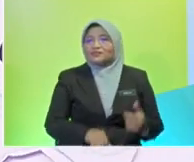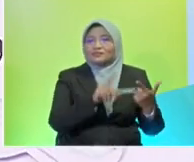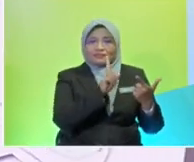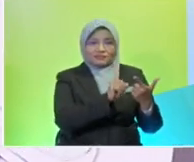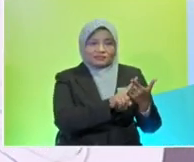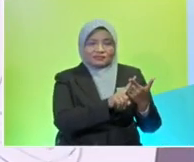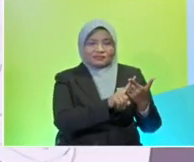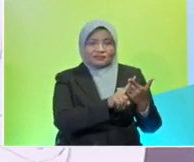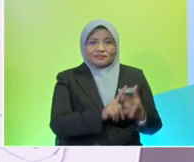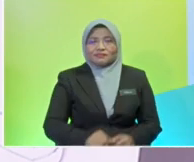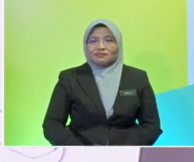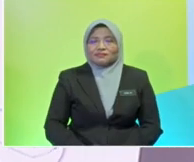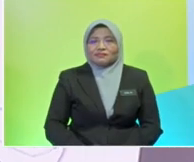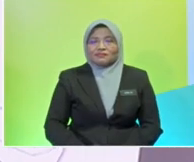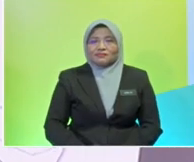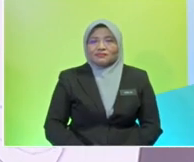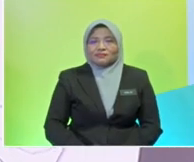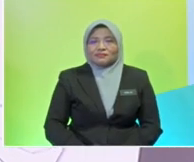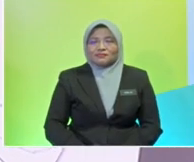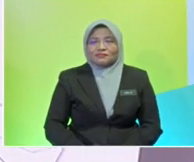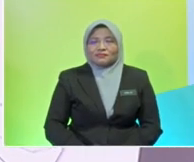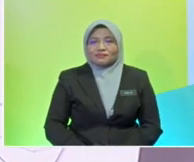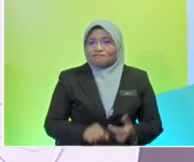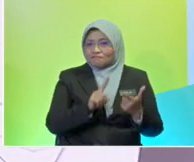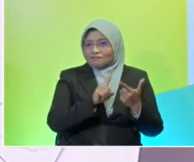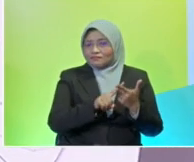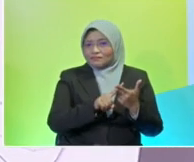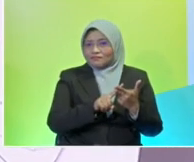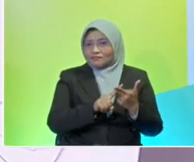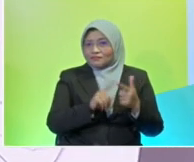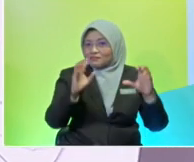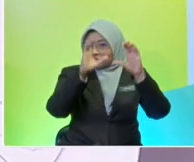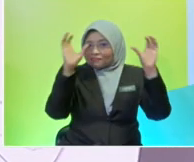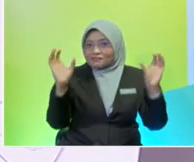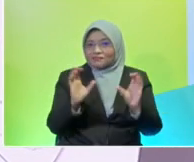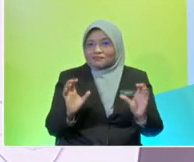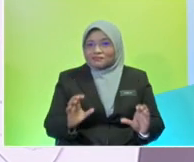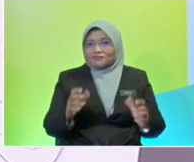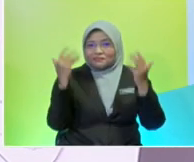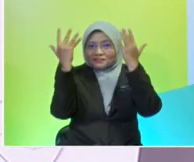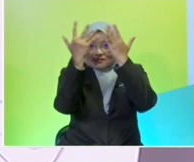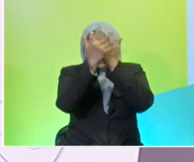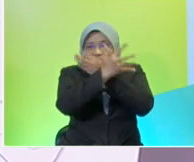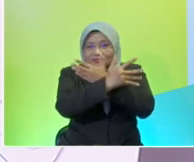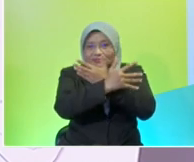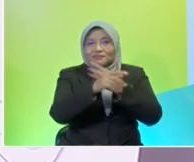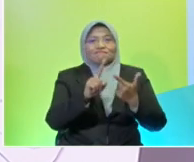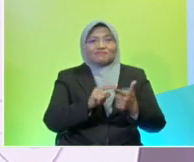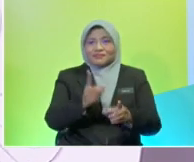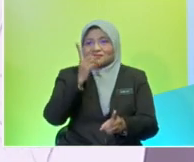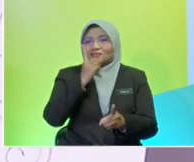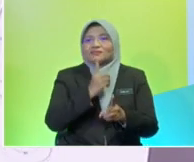matahari dilindungi awan yang agak gelap baik itu menunjukkan cuaca mendung jadi jawaban kedua pun betul